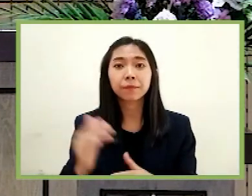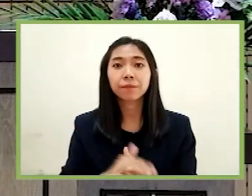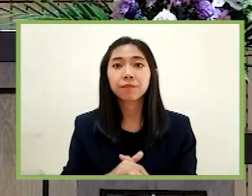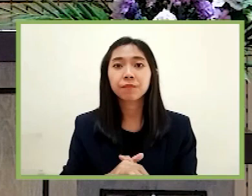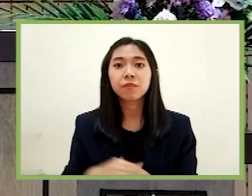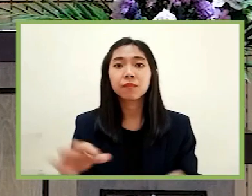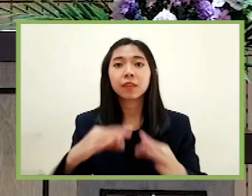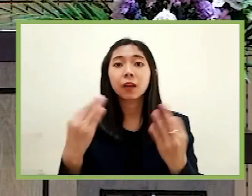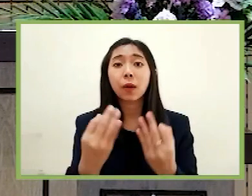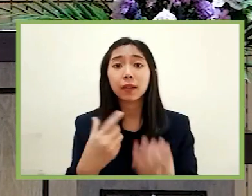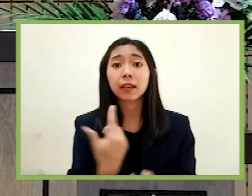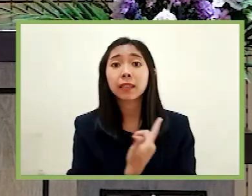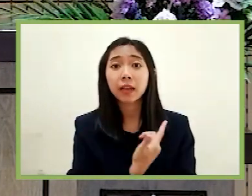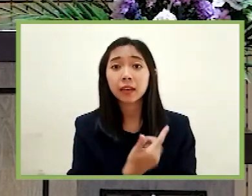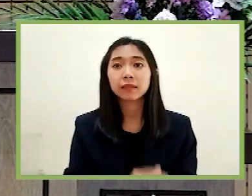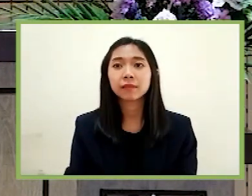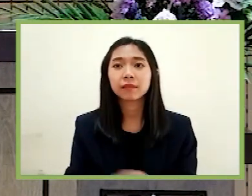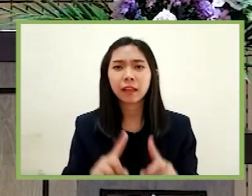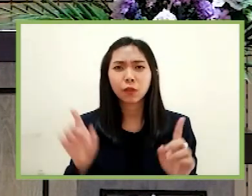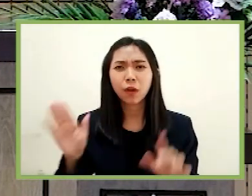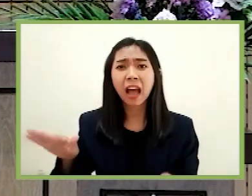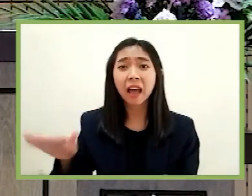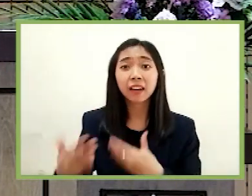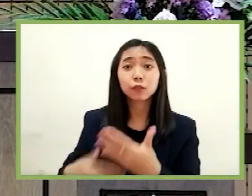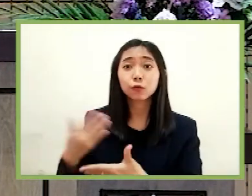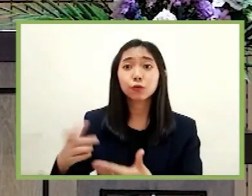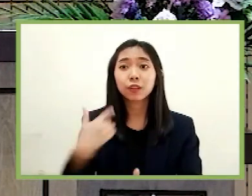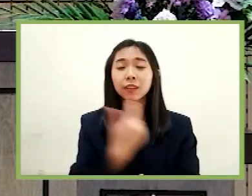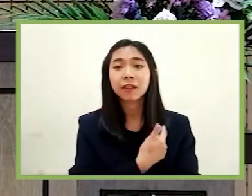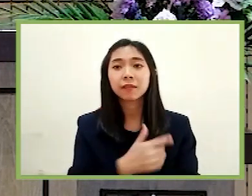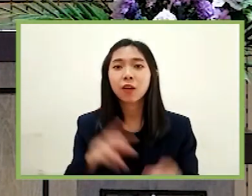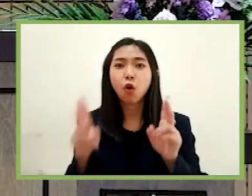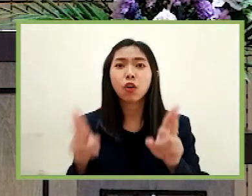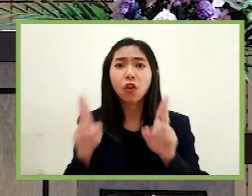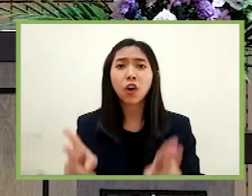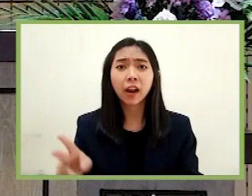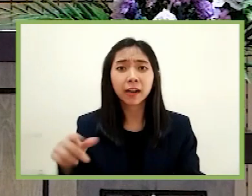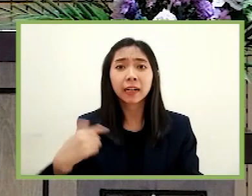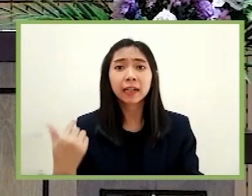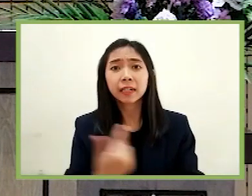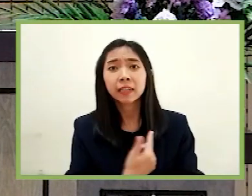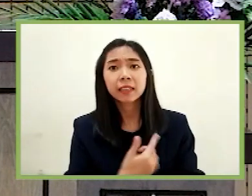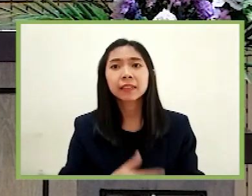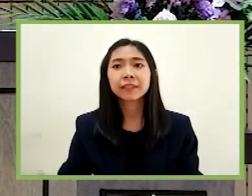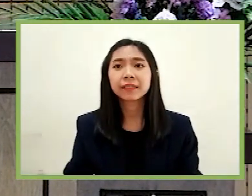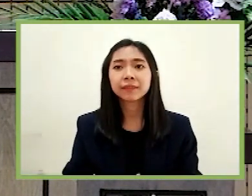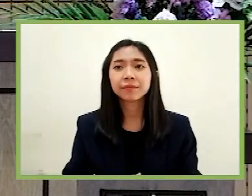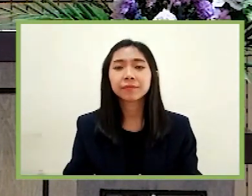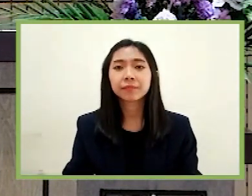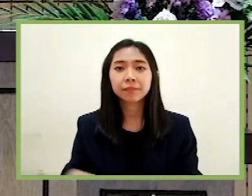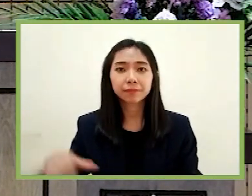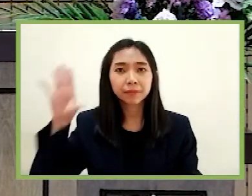keluarga kita anak cucu kita orang-orang disekitar kita